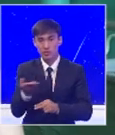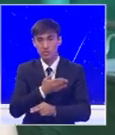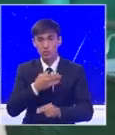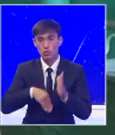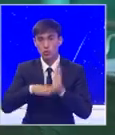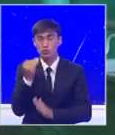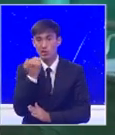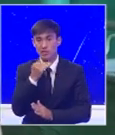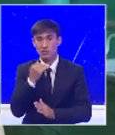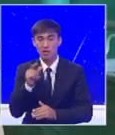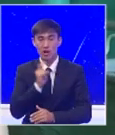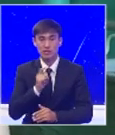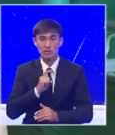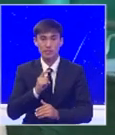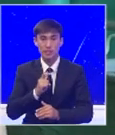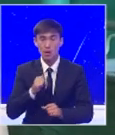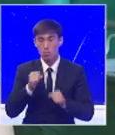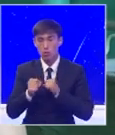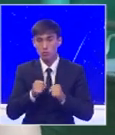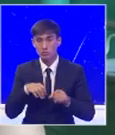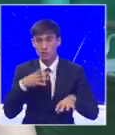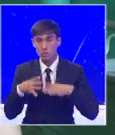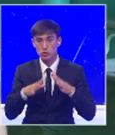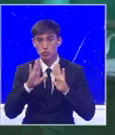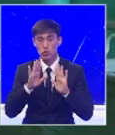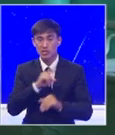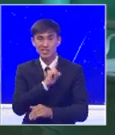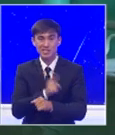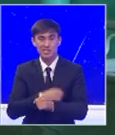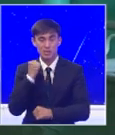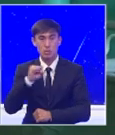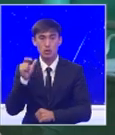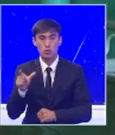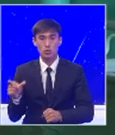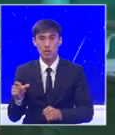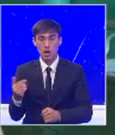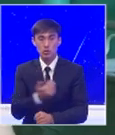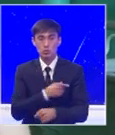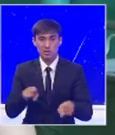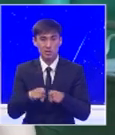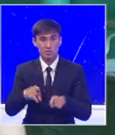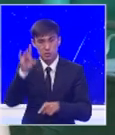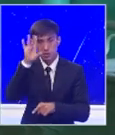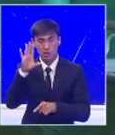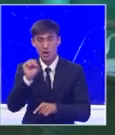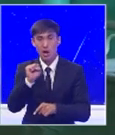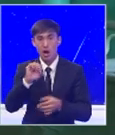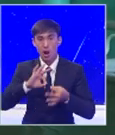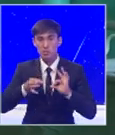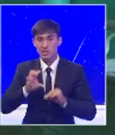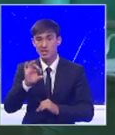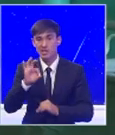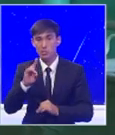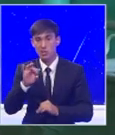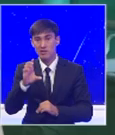самые лучшие качества характера. Ведь боксом занимаются только сильные и смелые люди. Я хочу быть таким же знаменитым, как олимпийцы Серик